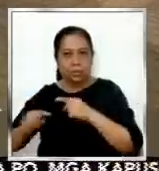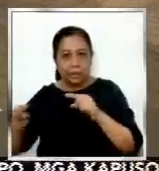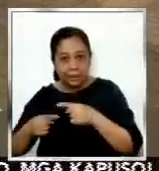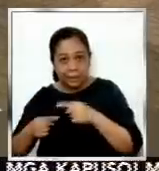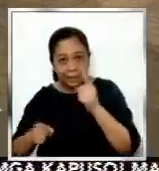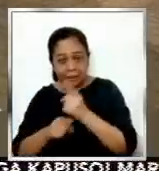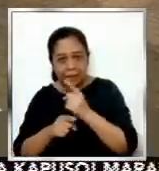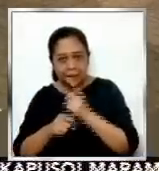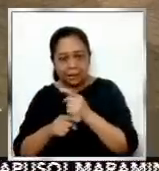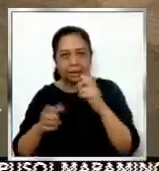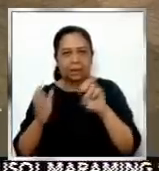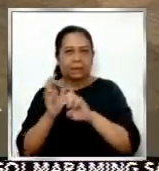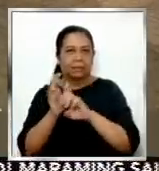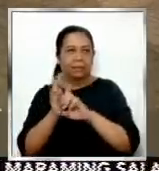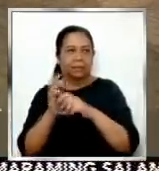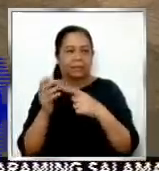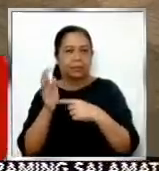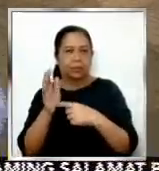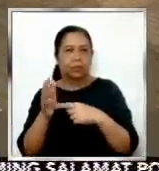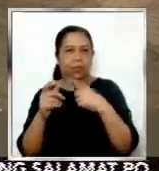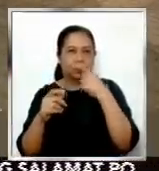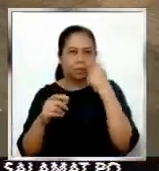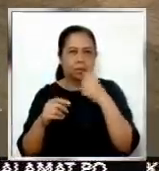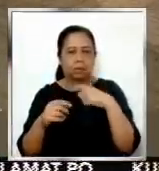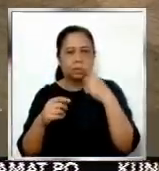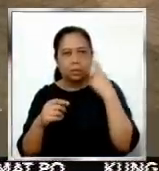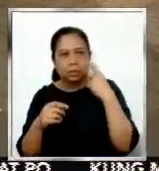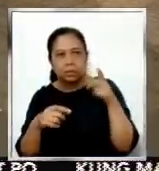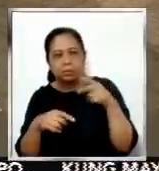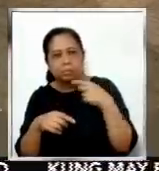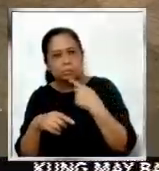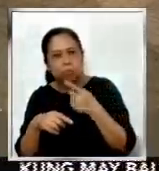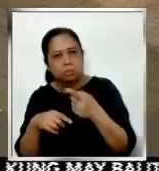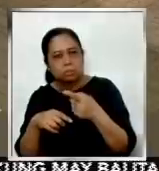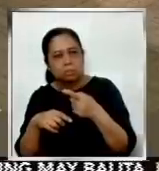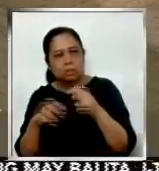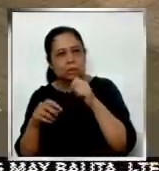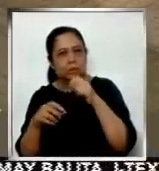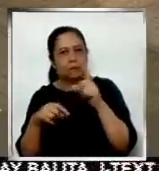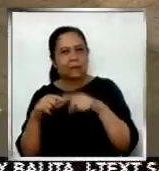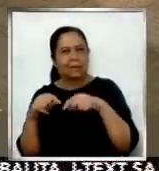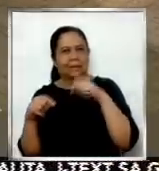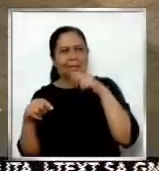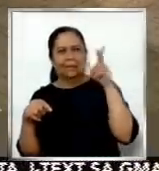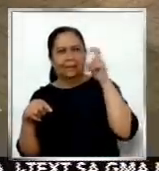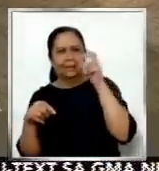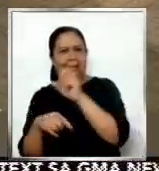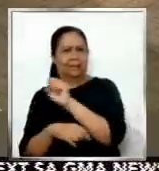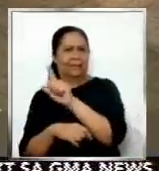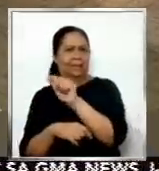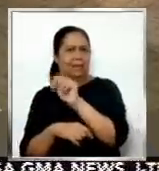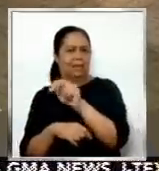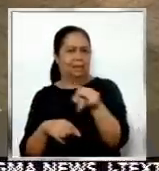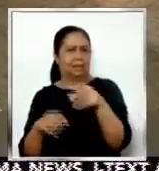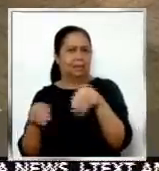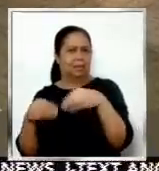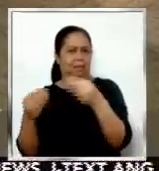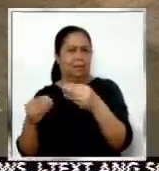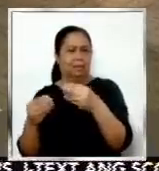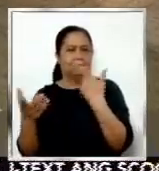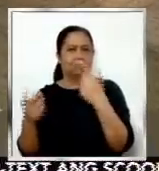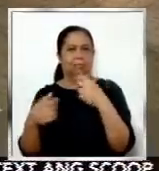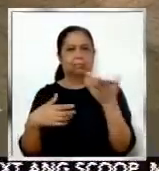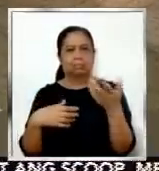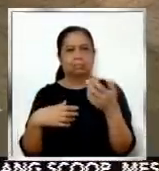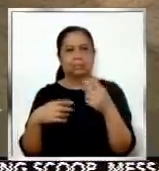causing undue injury dahil nirig mo yung bidding, hindi ho namin kailangan yung SALN. Giving undue advantage, hindi ho